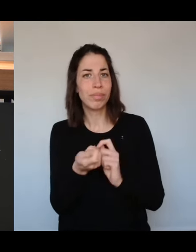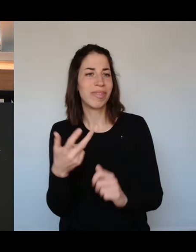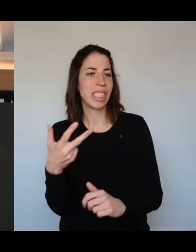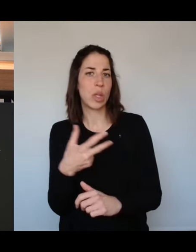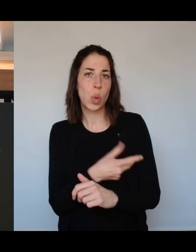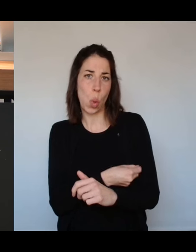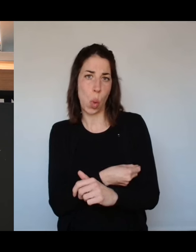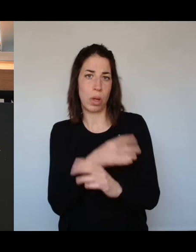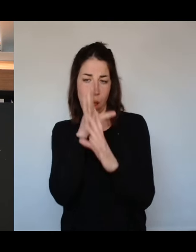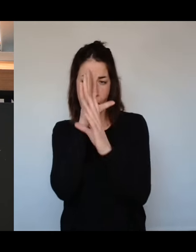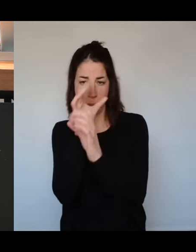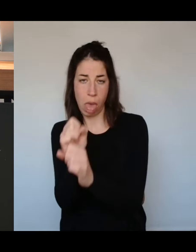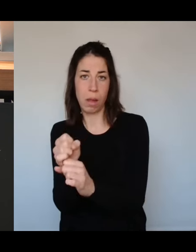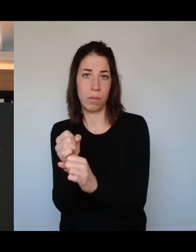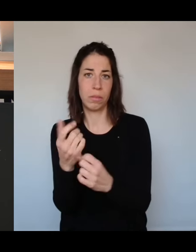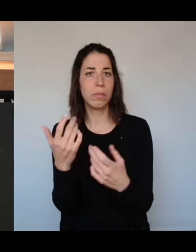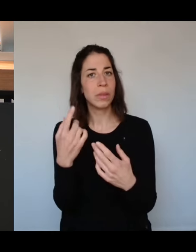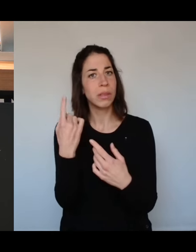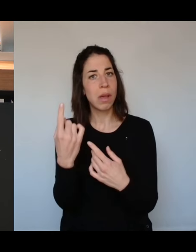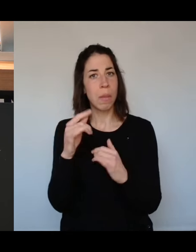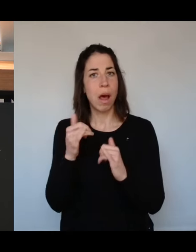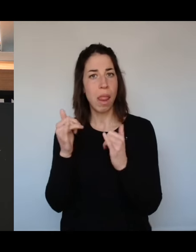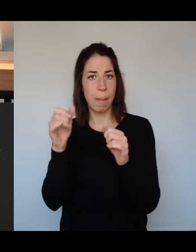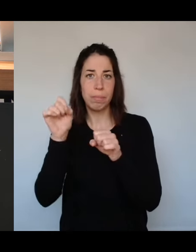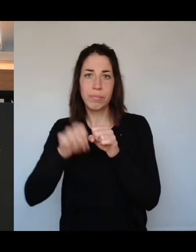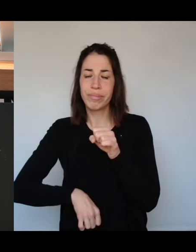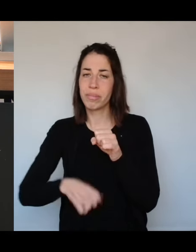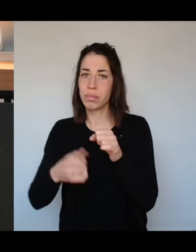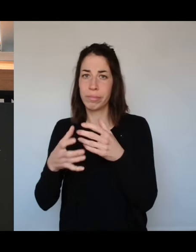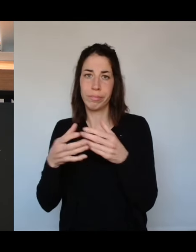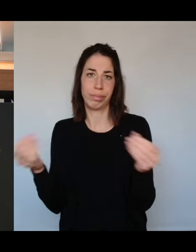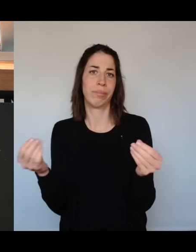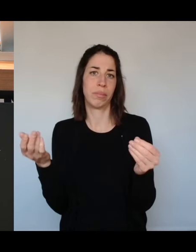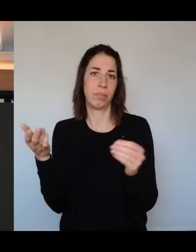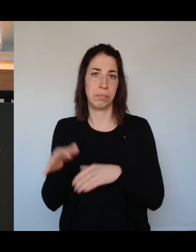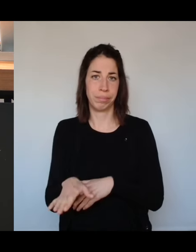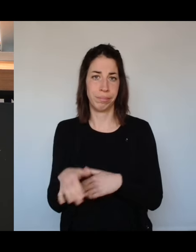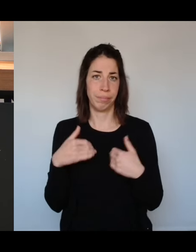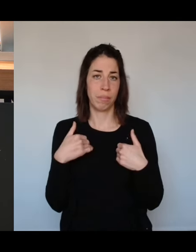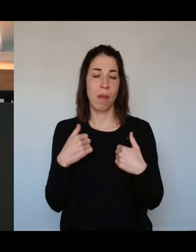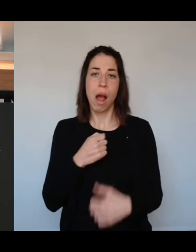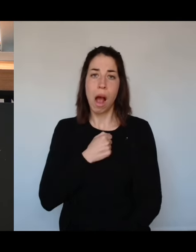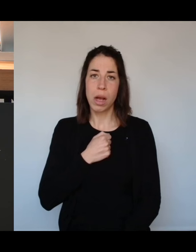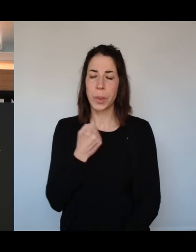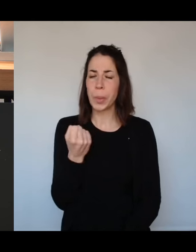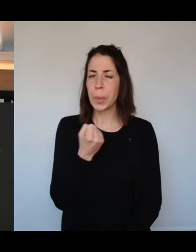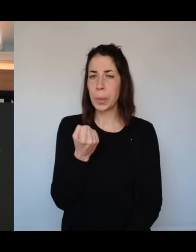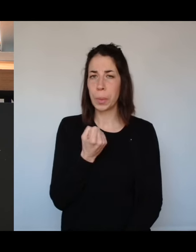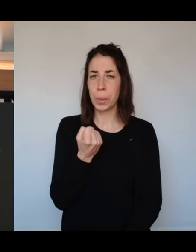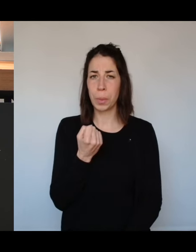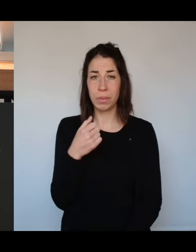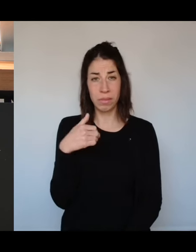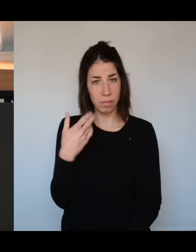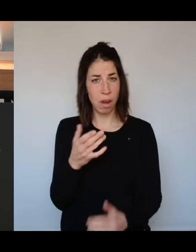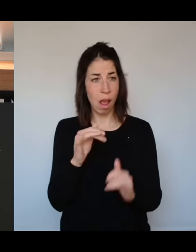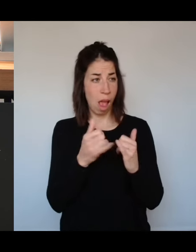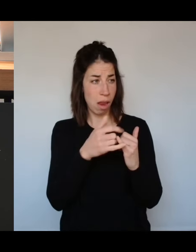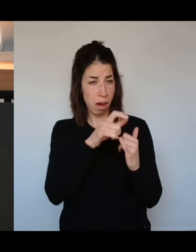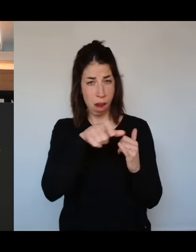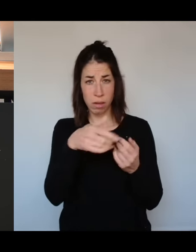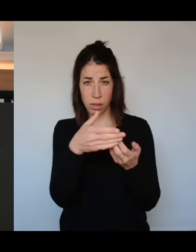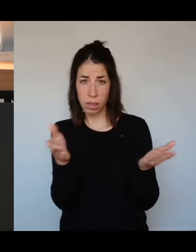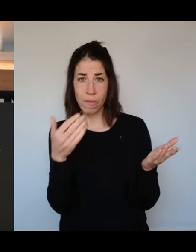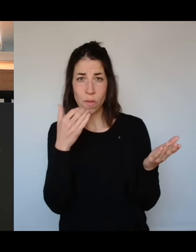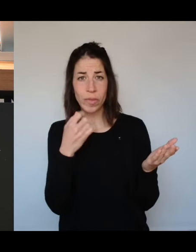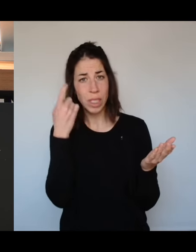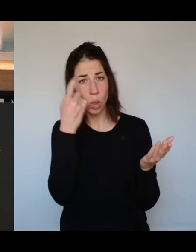letztlich verliert. Meine Damen und Herren, diese Sorge müssen wir den Eltern so gut es geht nehmen. Wir haben die Pflicht, alles in